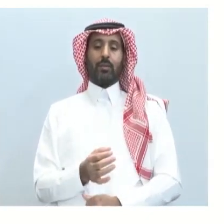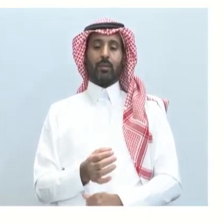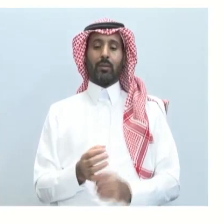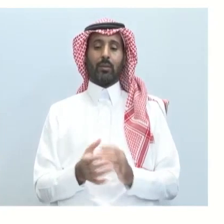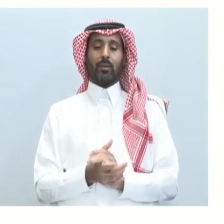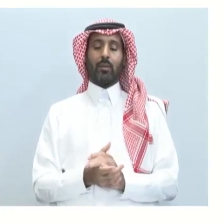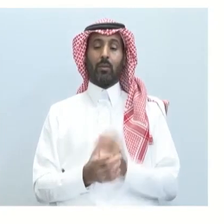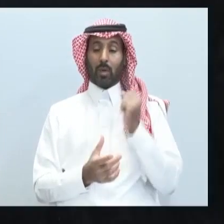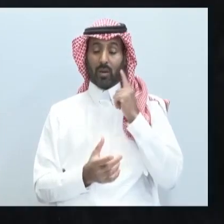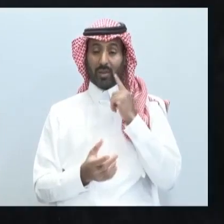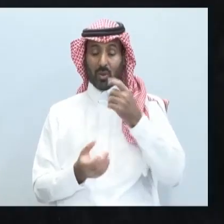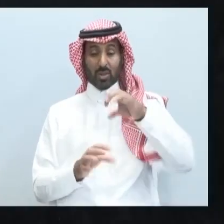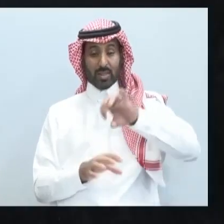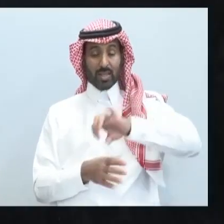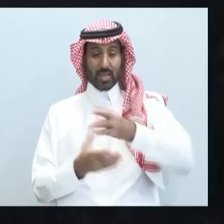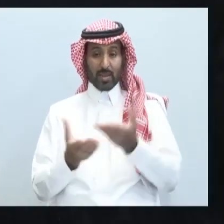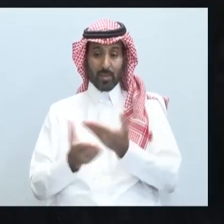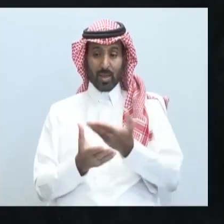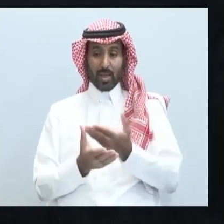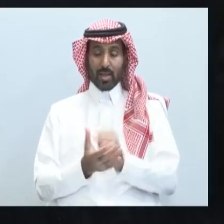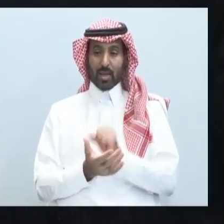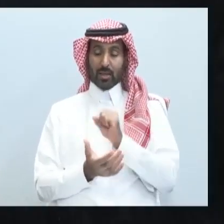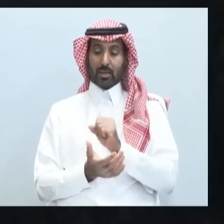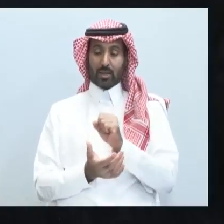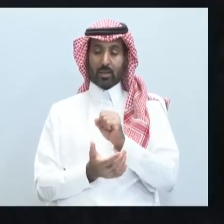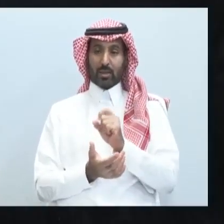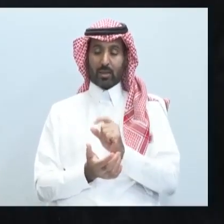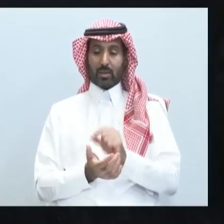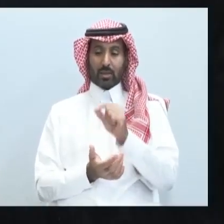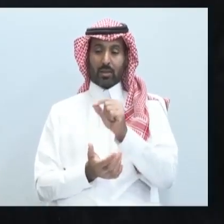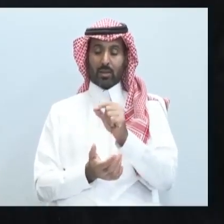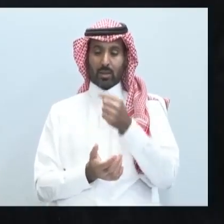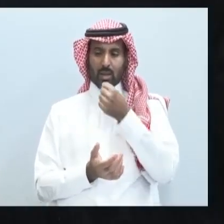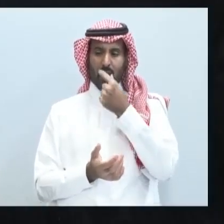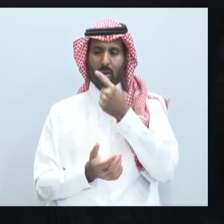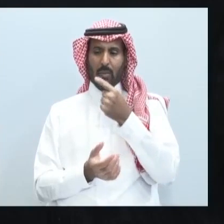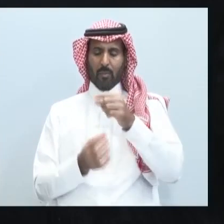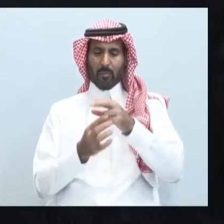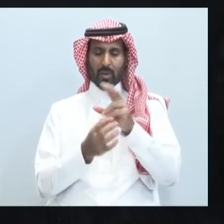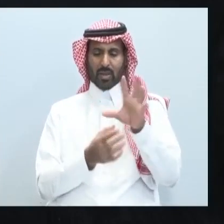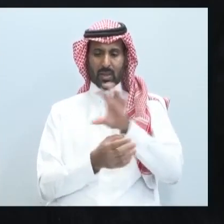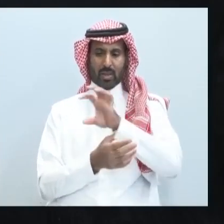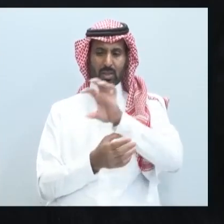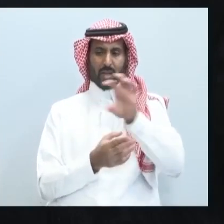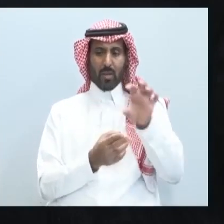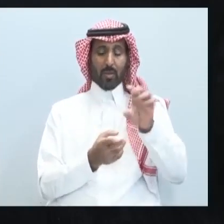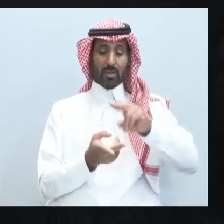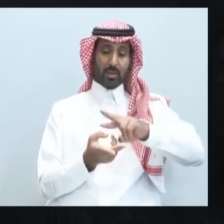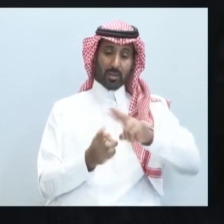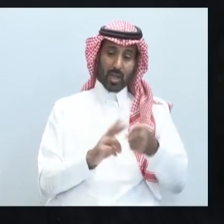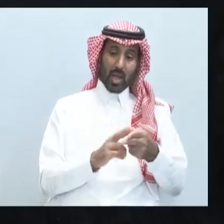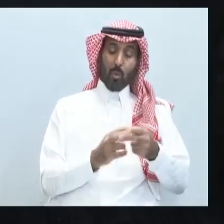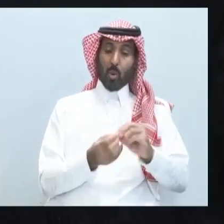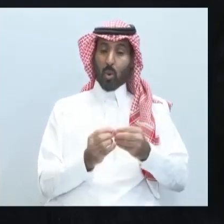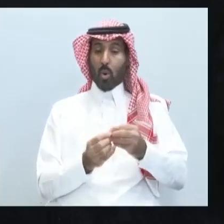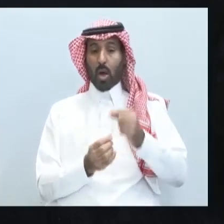للمعرفه الخواص الكيميائيه هنا لابد ان يكون الحمض ورق تباع الشمس ان يتحول الى ايش الى احمر